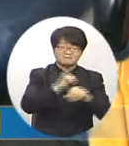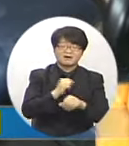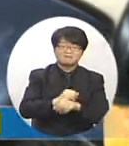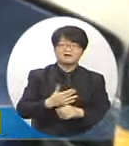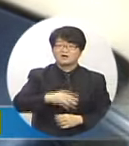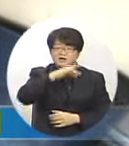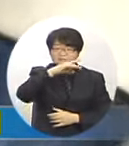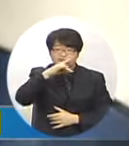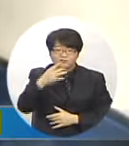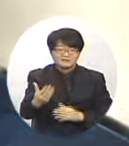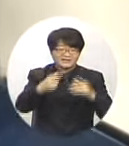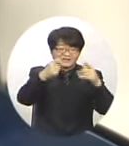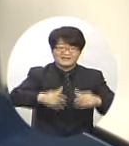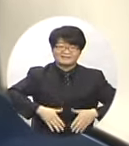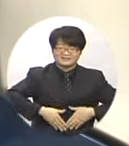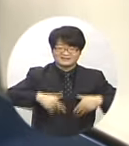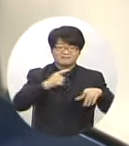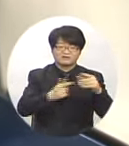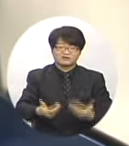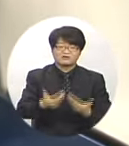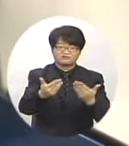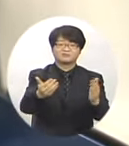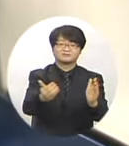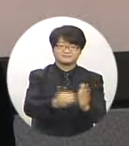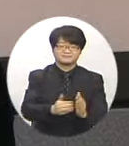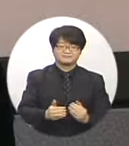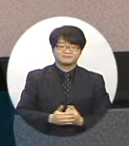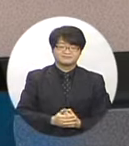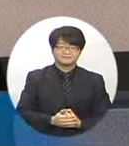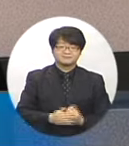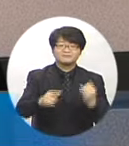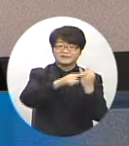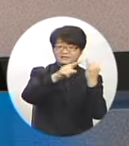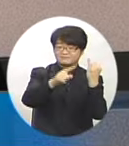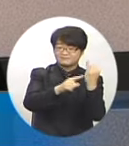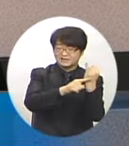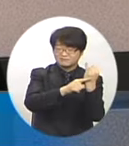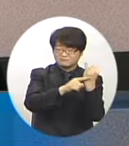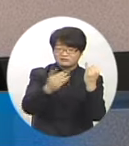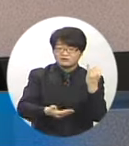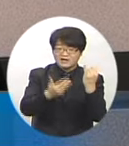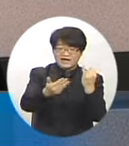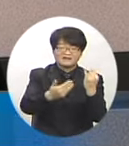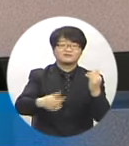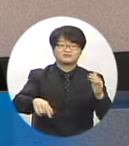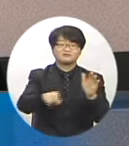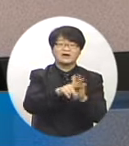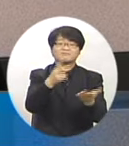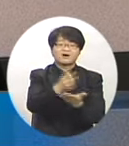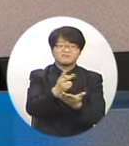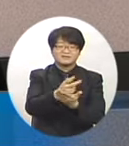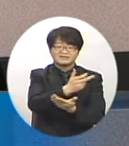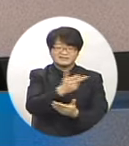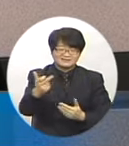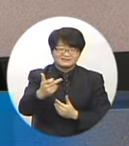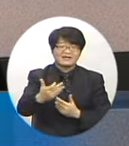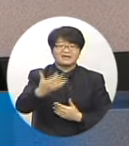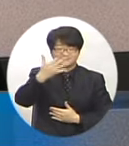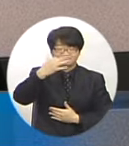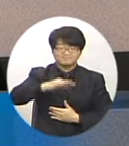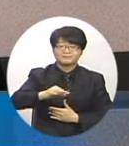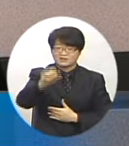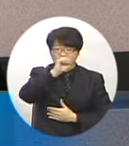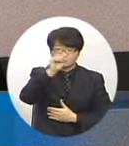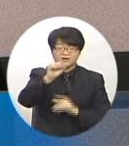분홍색 커버를 씌워 따뜻함을 더했습니다. 임산부 배려 시책 등을 통해서 큰 호응을 얻고